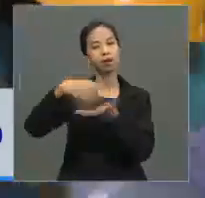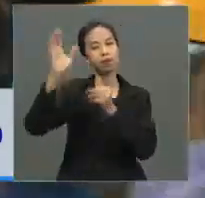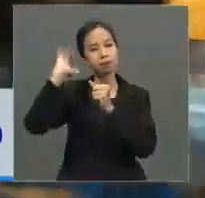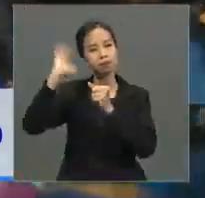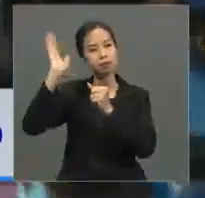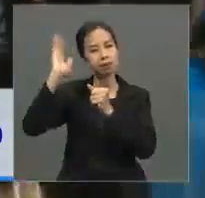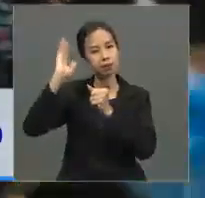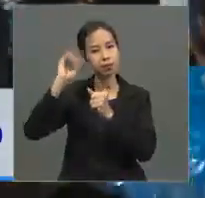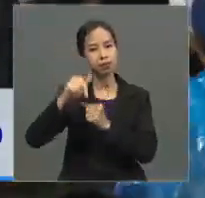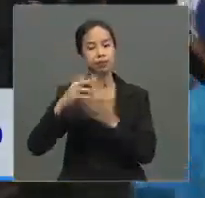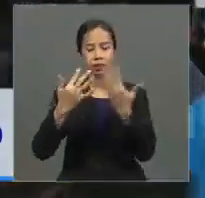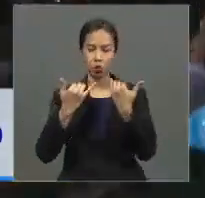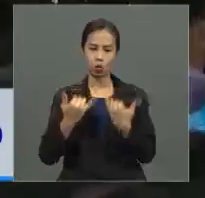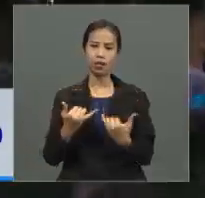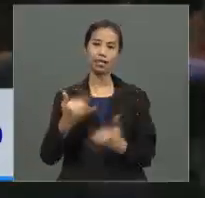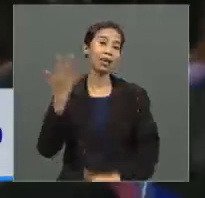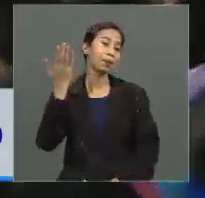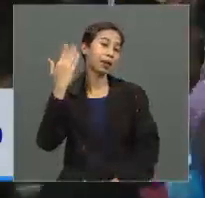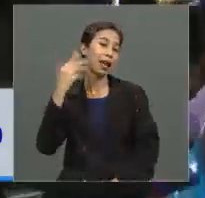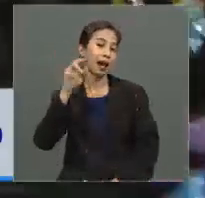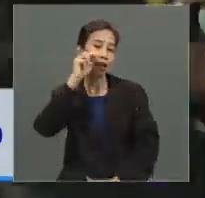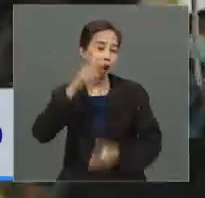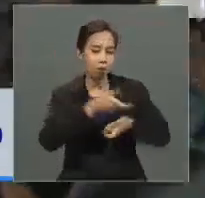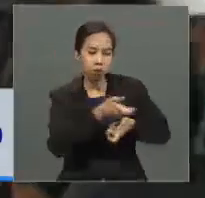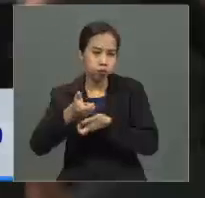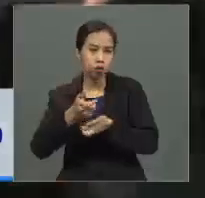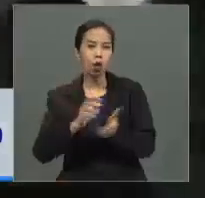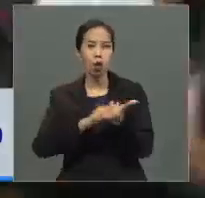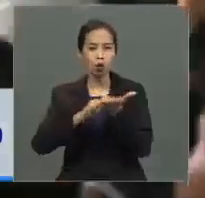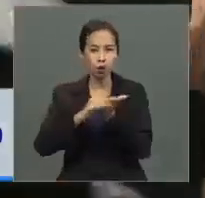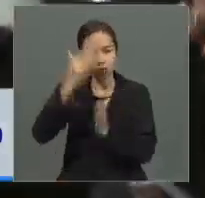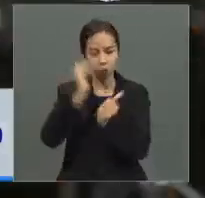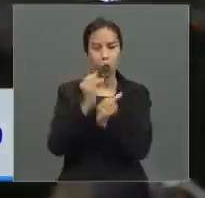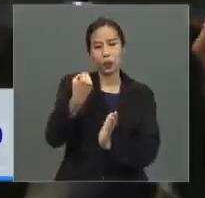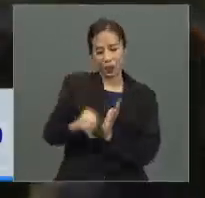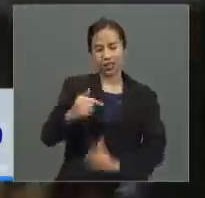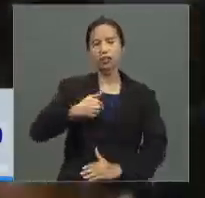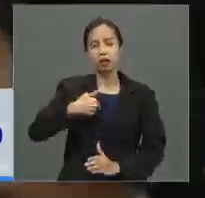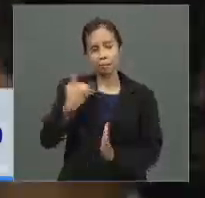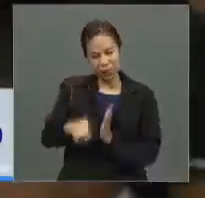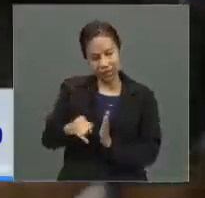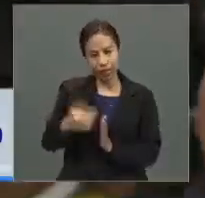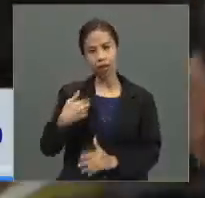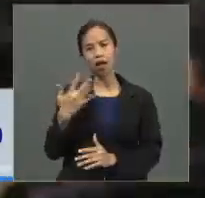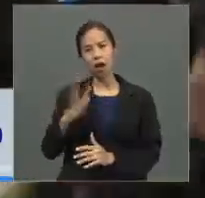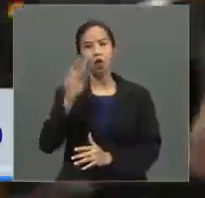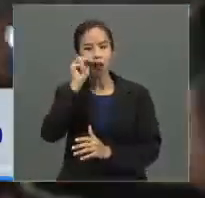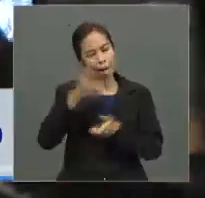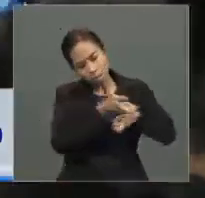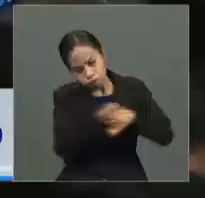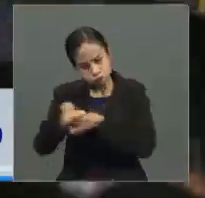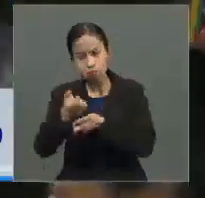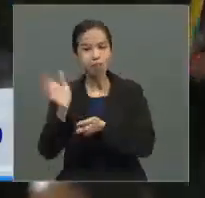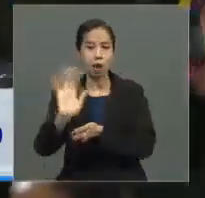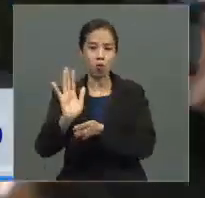นามนครบาลว่าการฉีดน้ำเมื่อสักครู่นี้เป็นความผิดพลาดของเจ้าหน้าที่แล้วก็จะไม่ฉีดน้ำใส่ผู้ชุมนุม